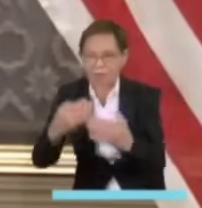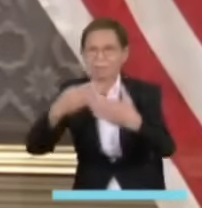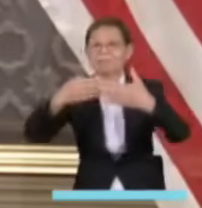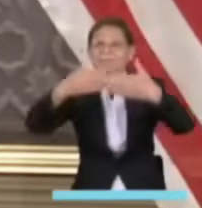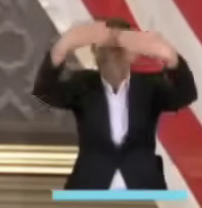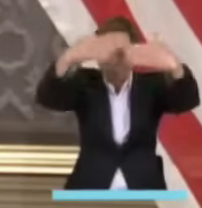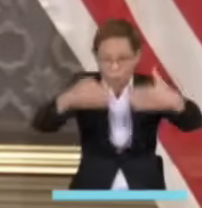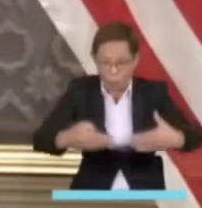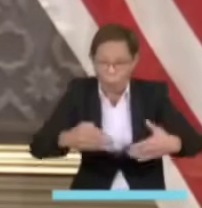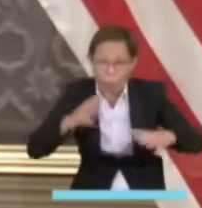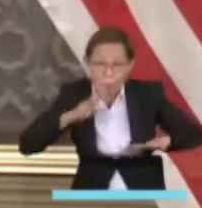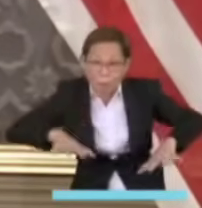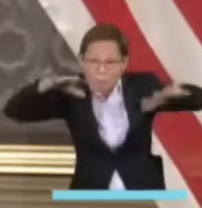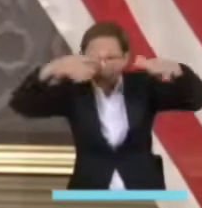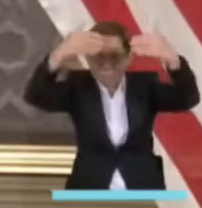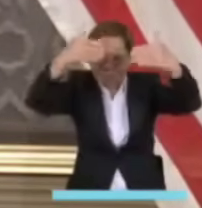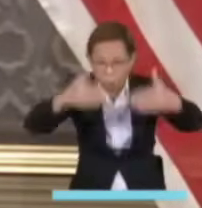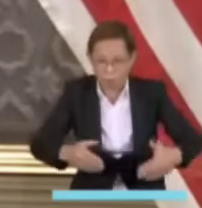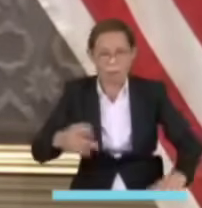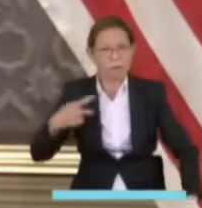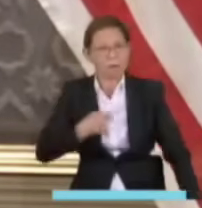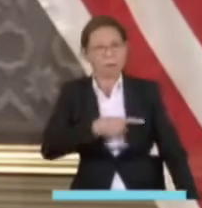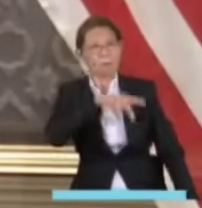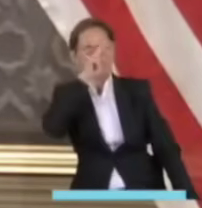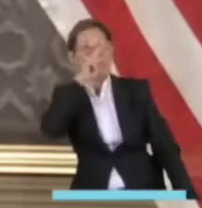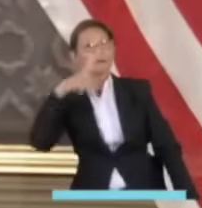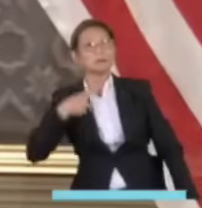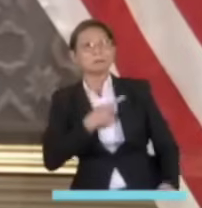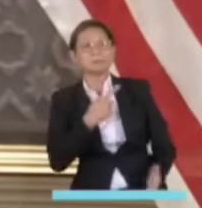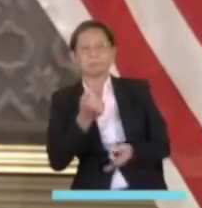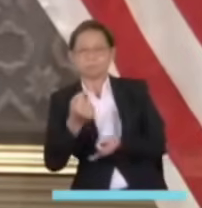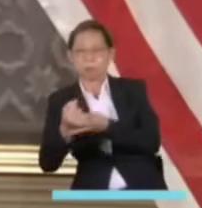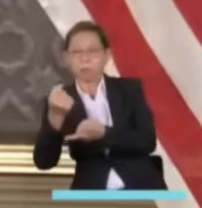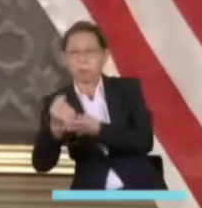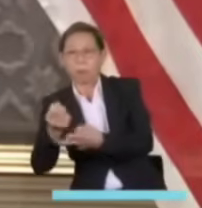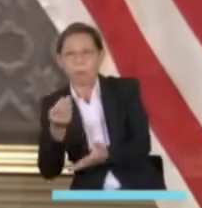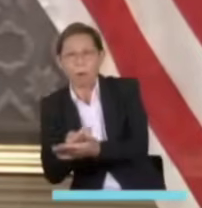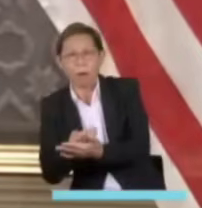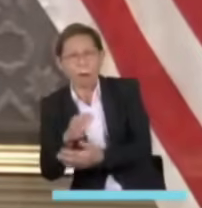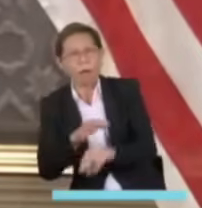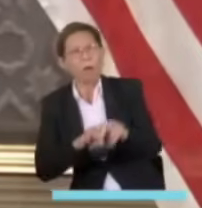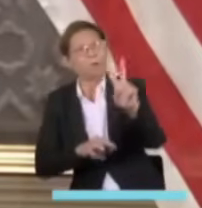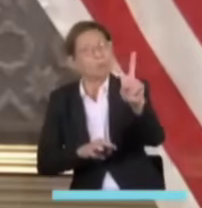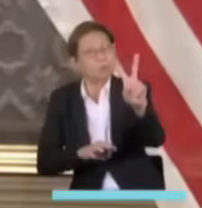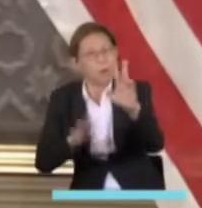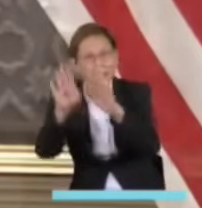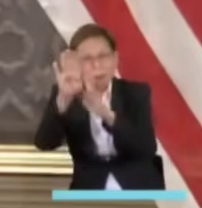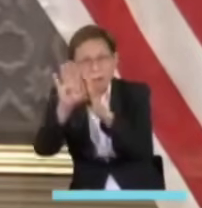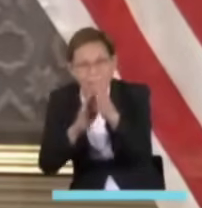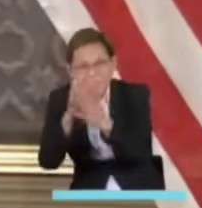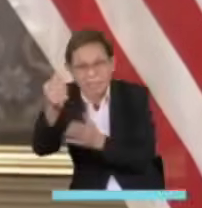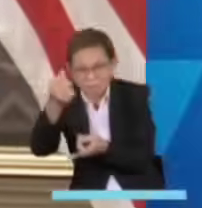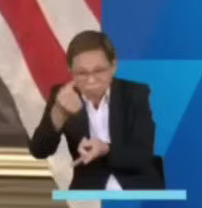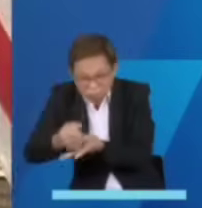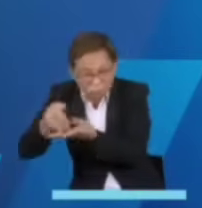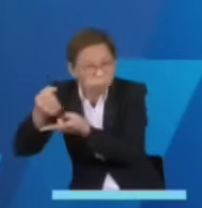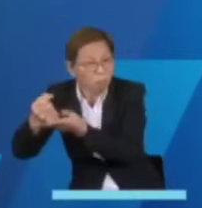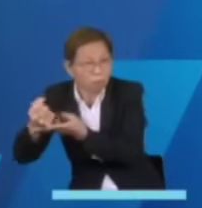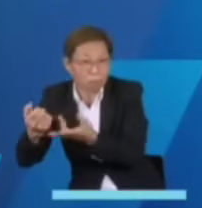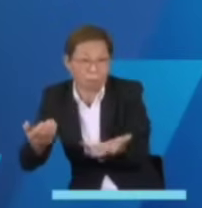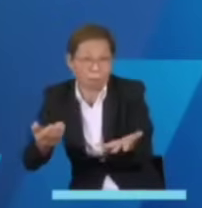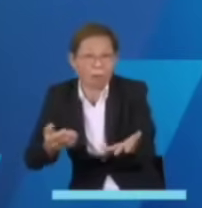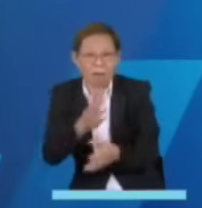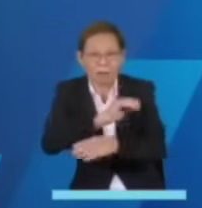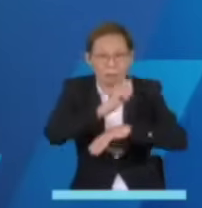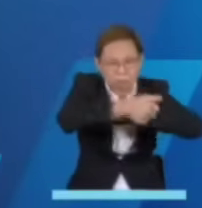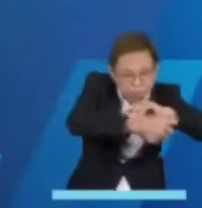banjir. Dengan ketegasan kita, kita boleh jimatkan hampir 2 bilion ringgit.